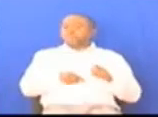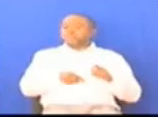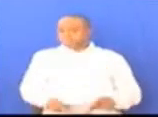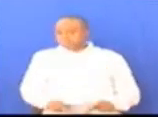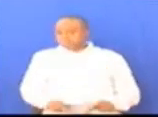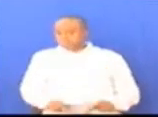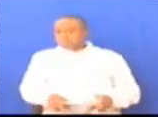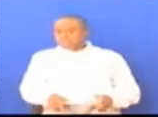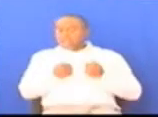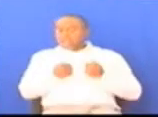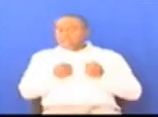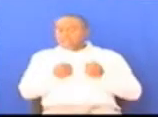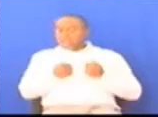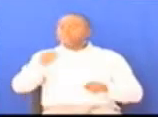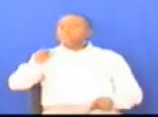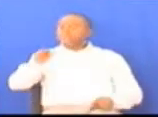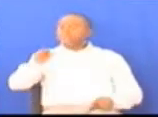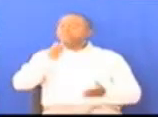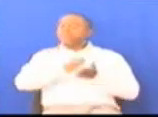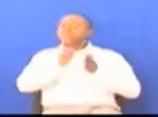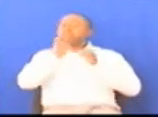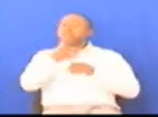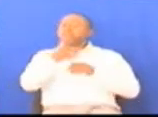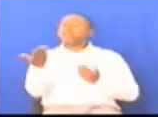Hata Maalim Seif katibu wake miaka mingapi?